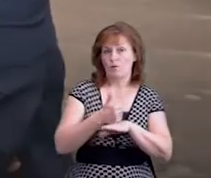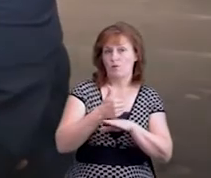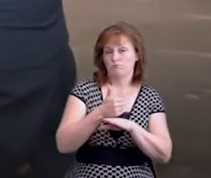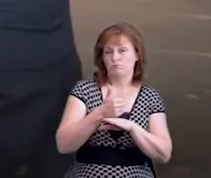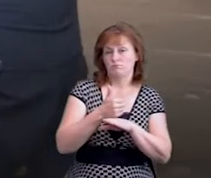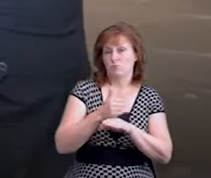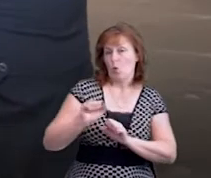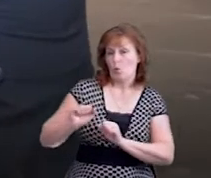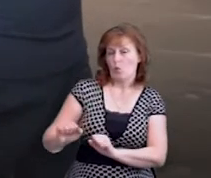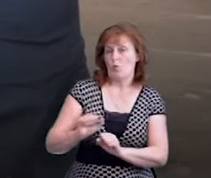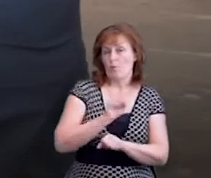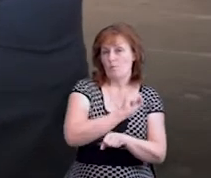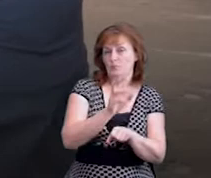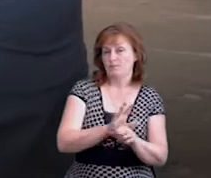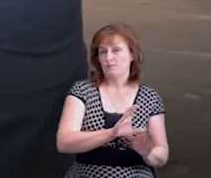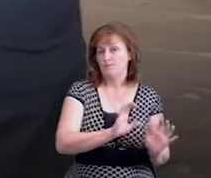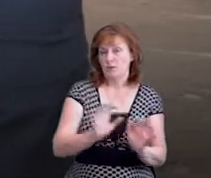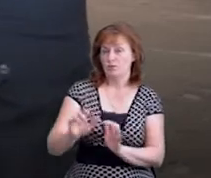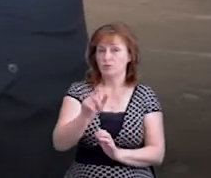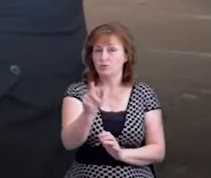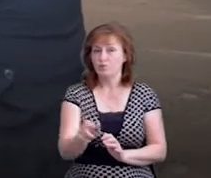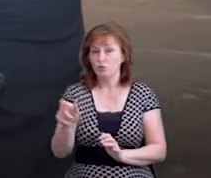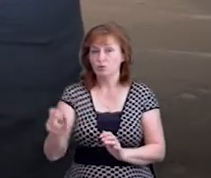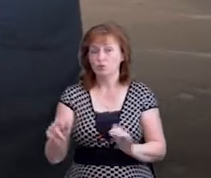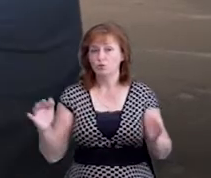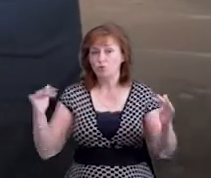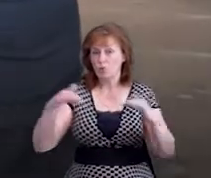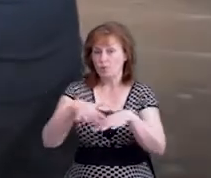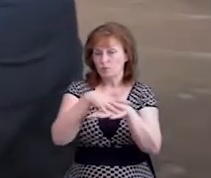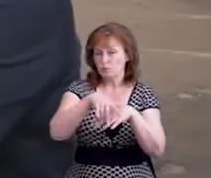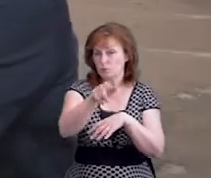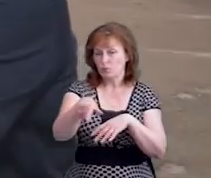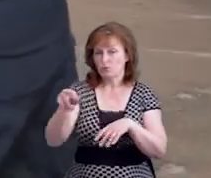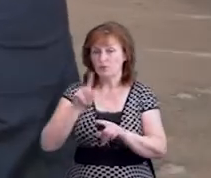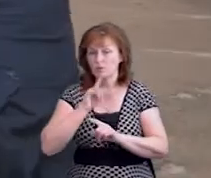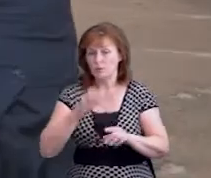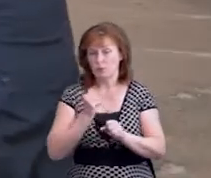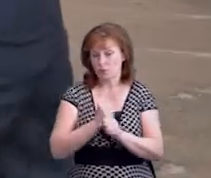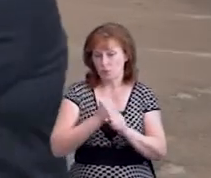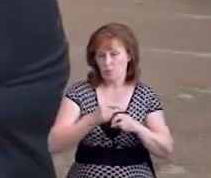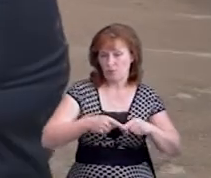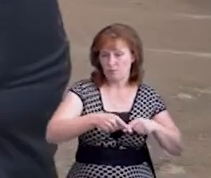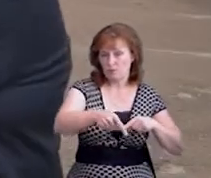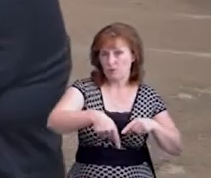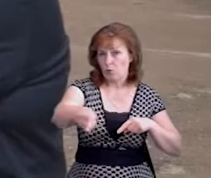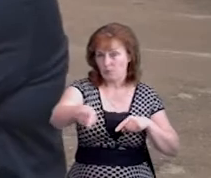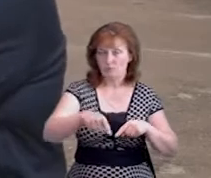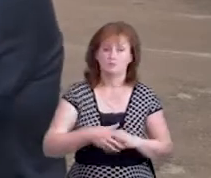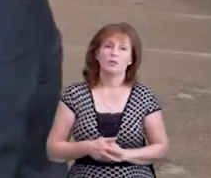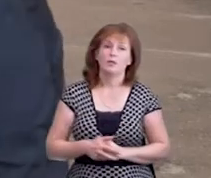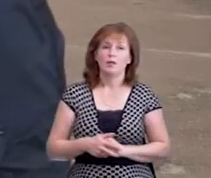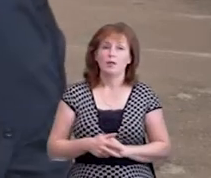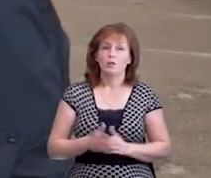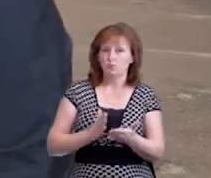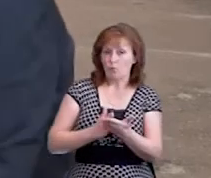дітей з тим, щоб не було скупчення. Тому розмітки ці зроблені з одного і з іншого входу,